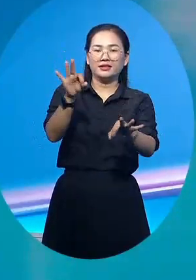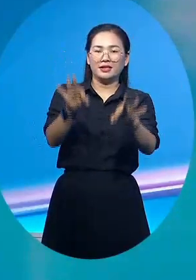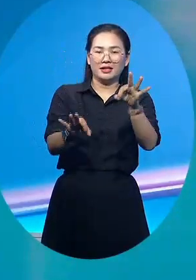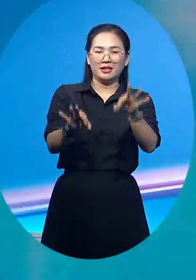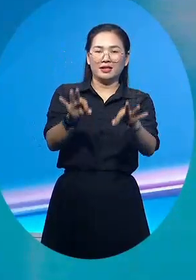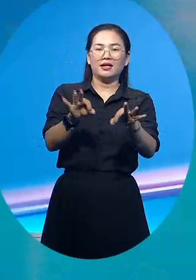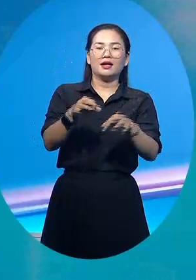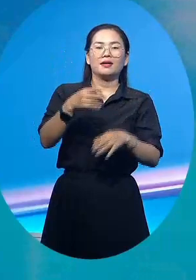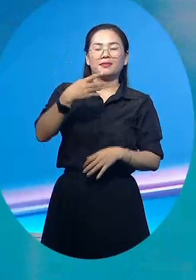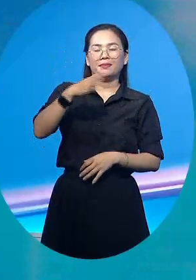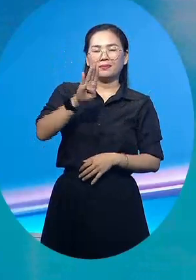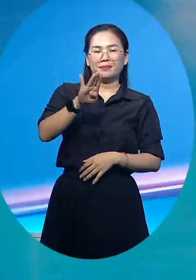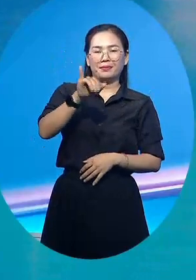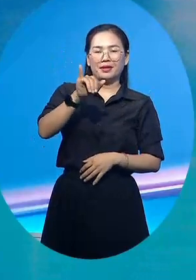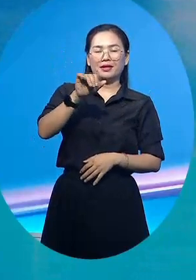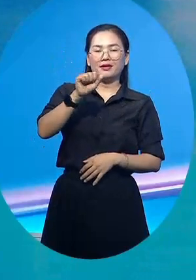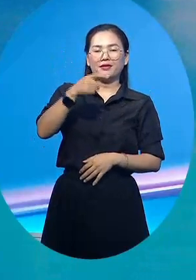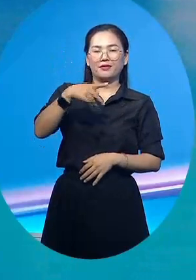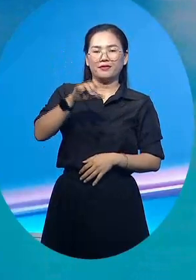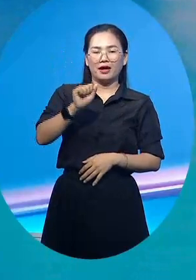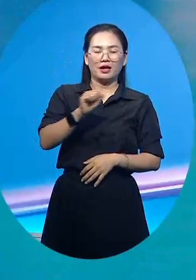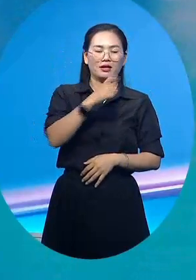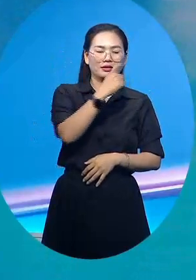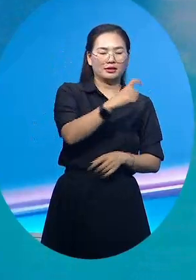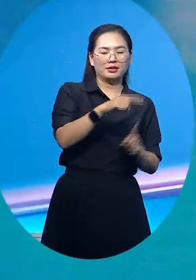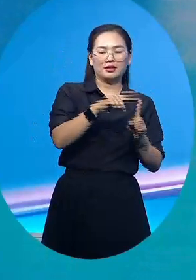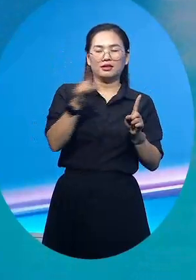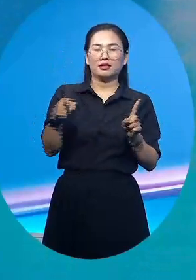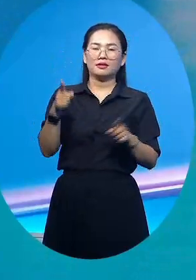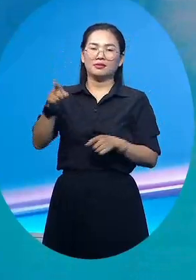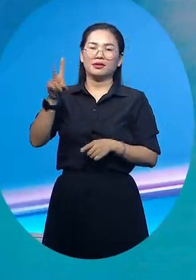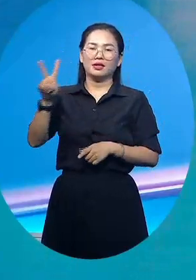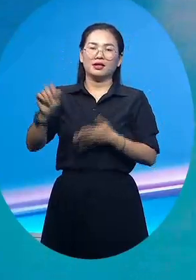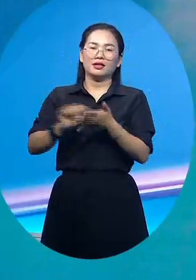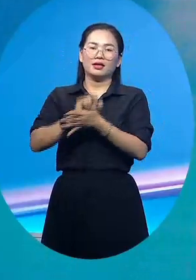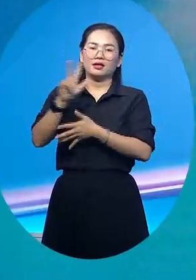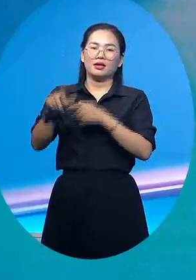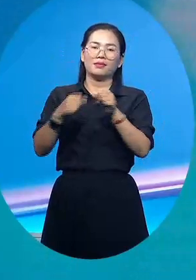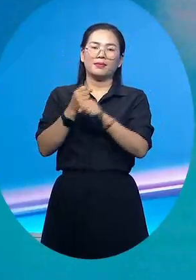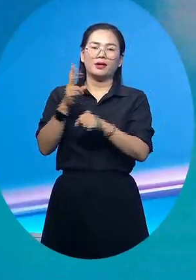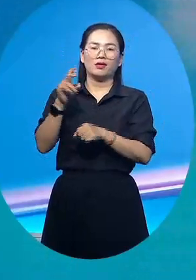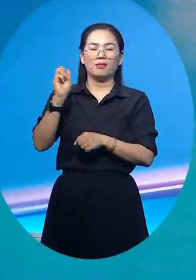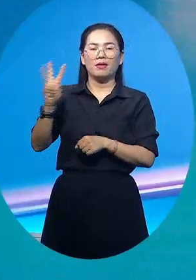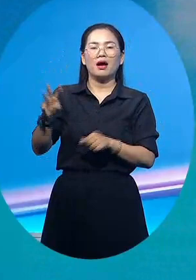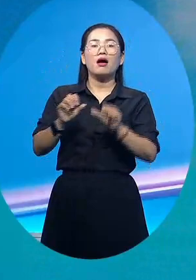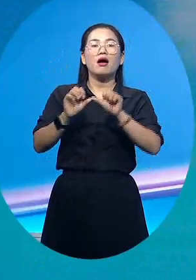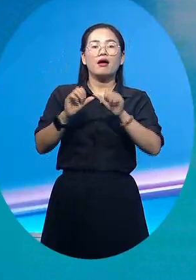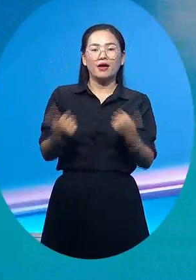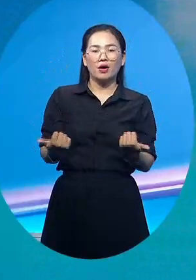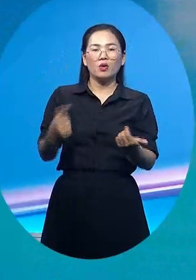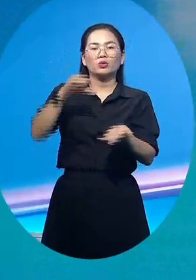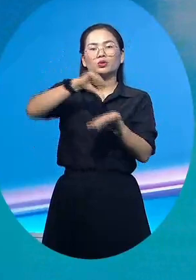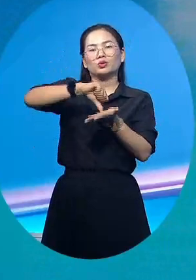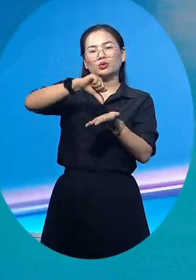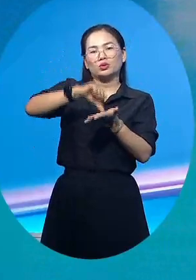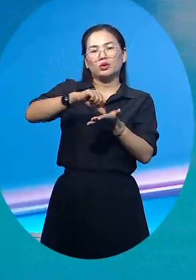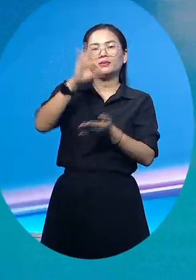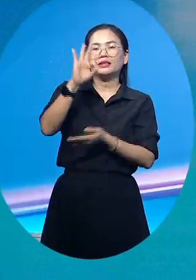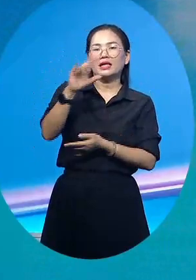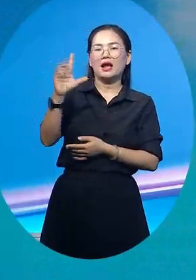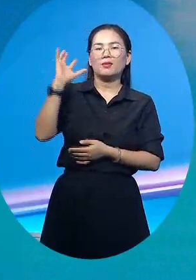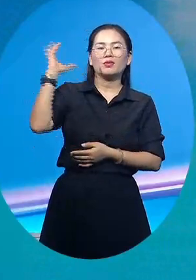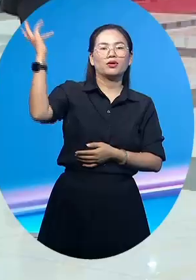2023 diễn ra từ ngày 9 đến ngày 12 tháng 8 năm 2023 tại trung tâm triển lãm quốc tế wtc